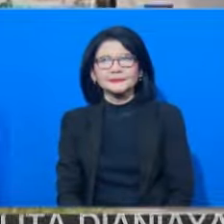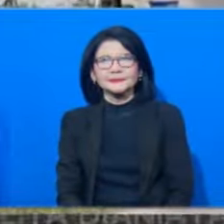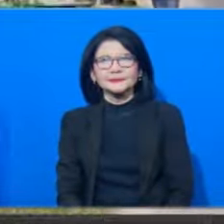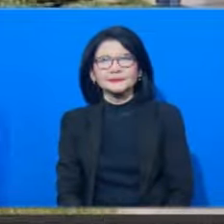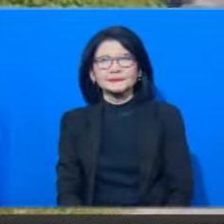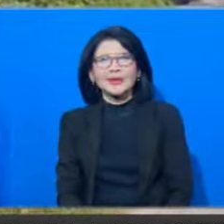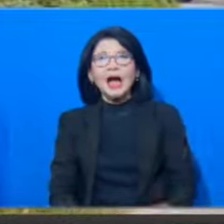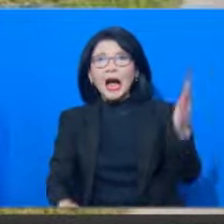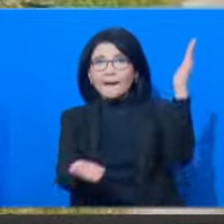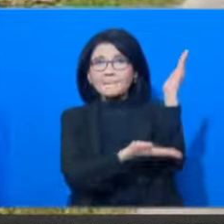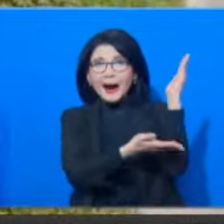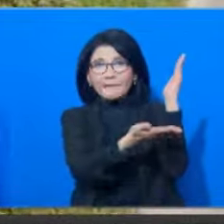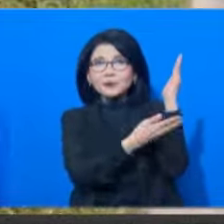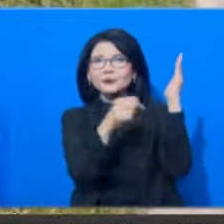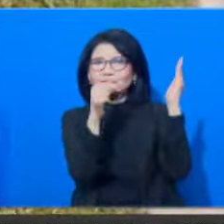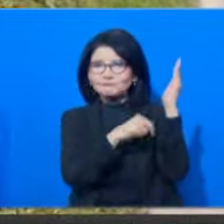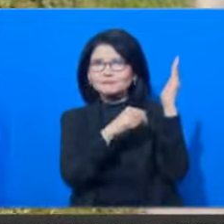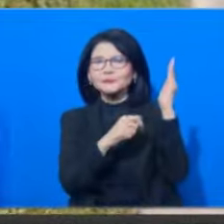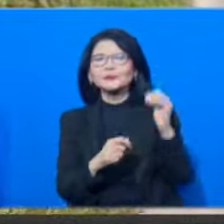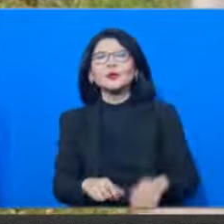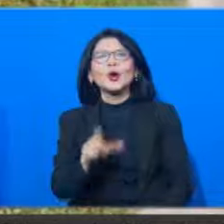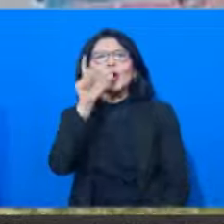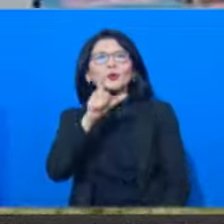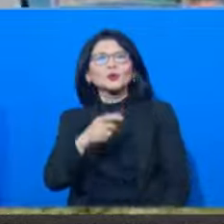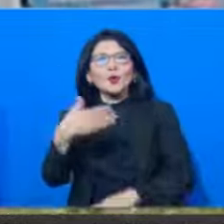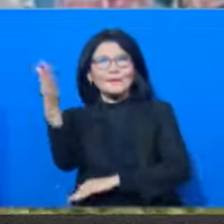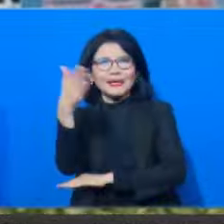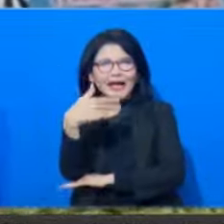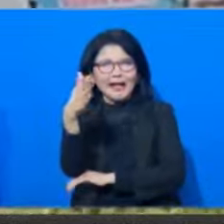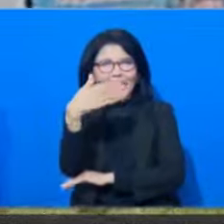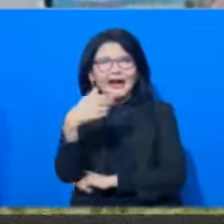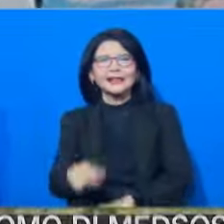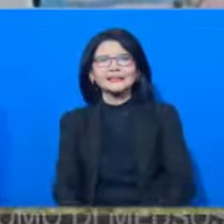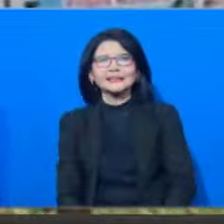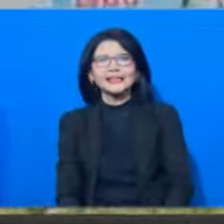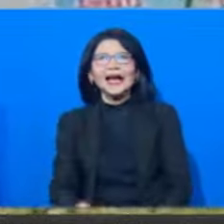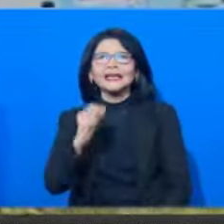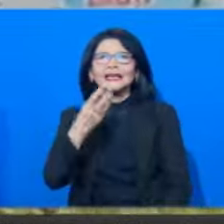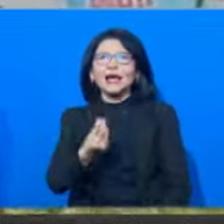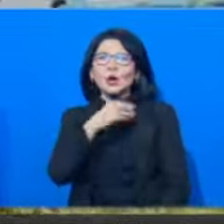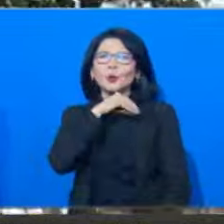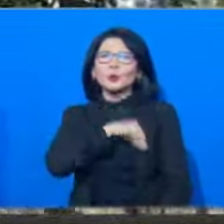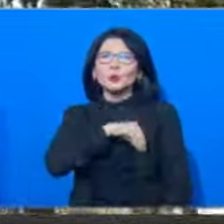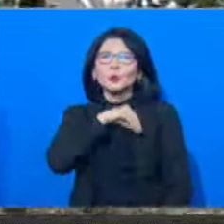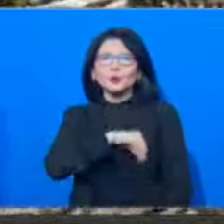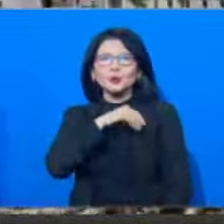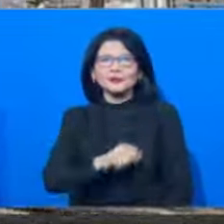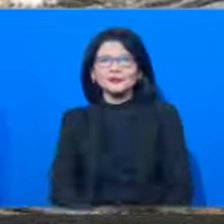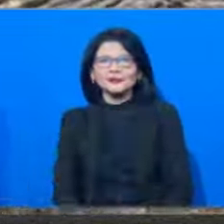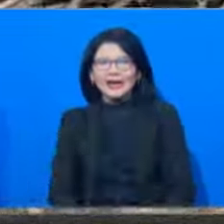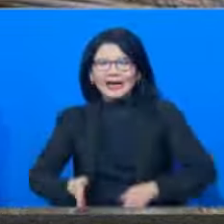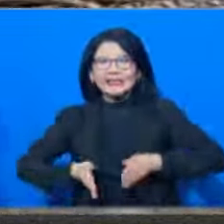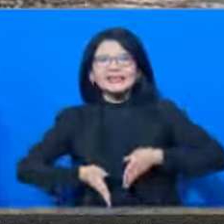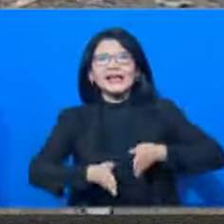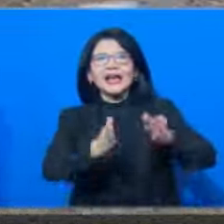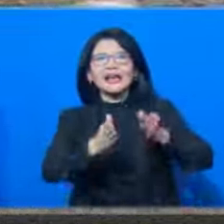Tiang bambu jadi salah satu favorit warga untuk memasang bendera. Hal ini pula yang jadi berkah bagi para penjual bambu di Jalan Raya Keracak,